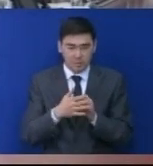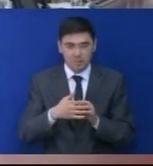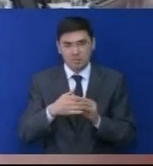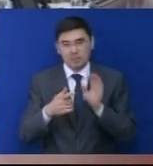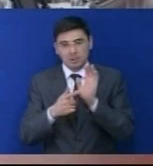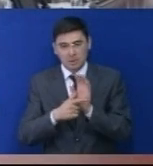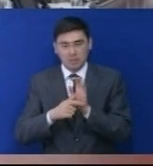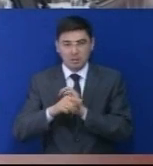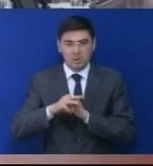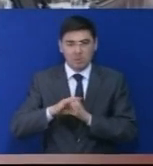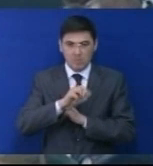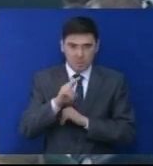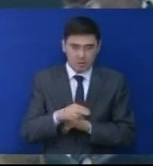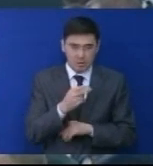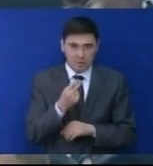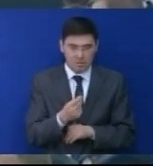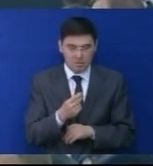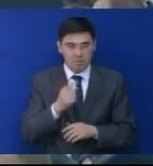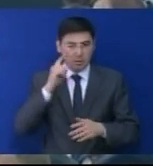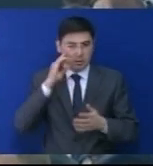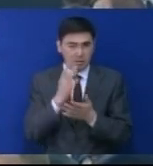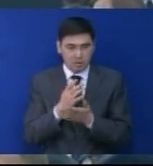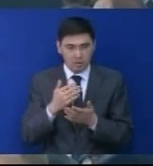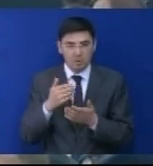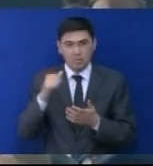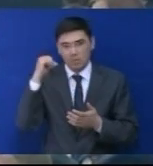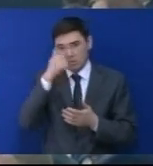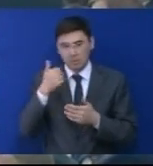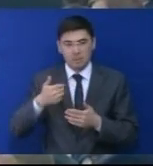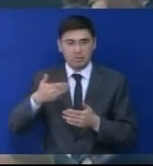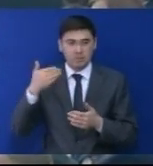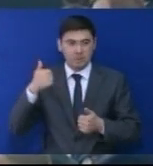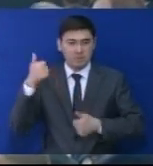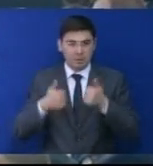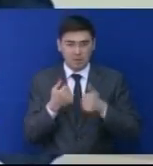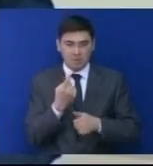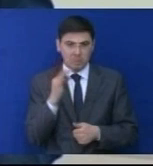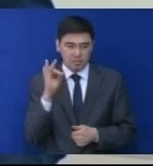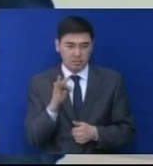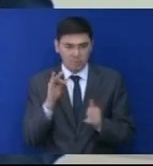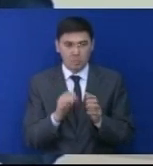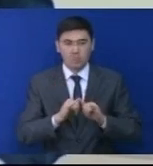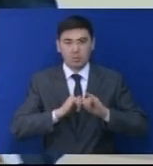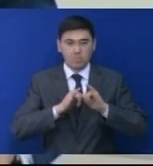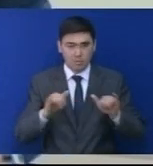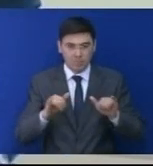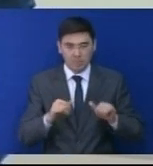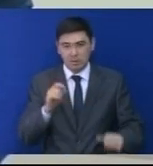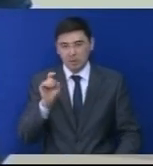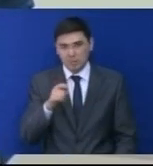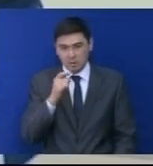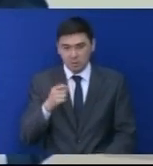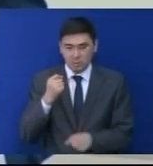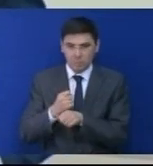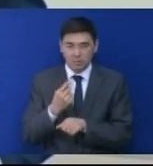15,7 миллиард долларды құрады. Және өткен жылдың сәйкес кезімен салыстырғанда 1%-ке артты. Химия